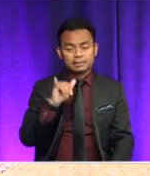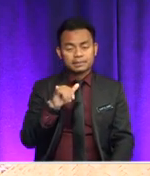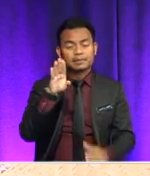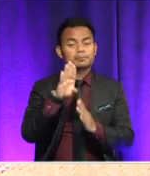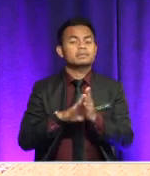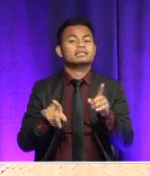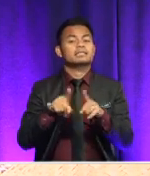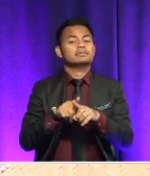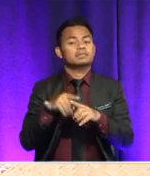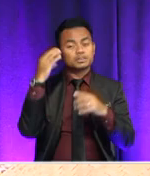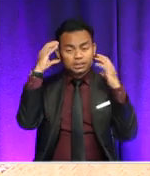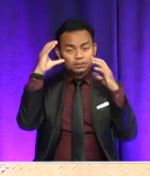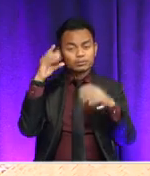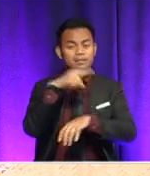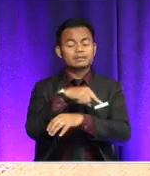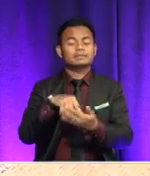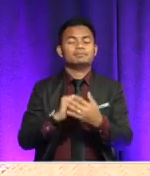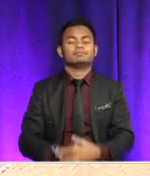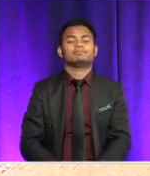guru kita